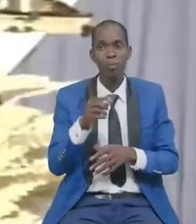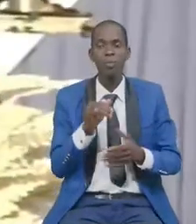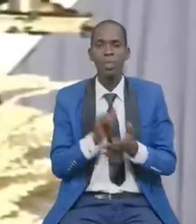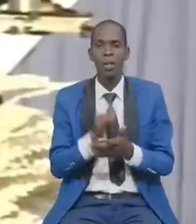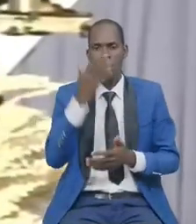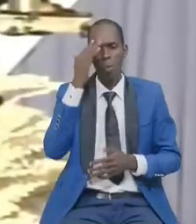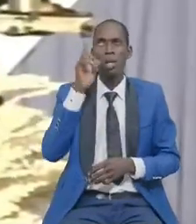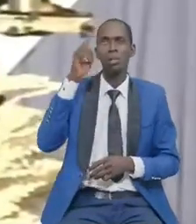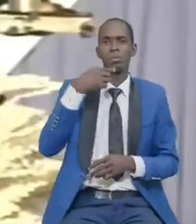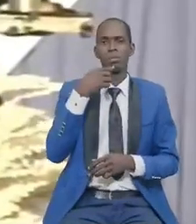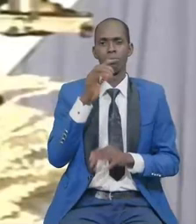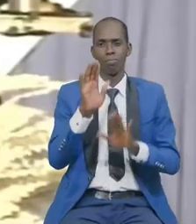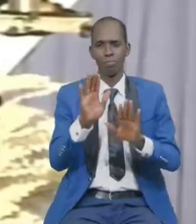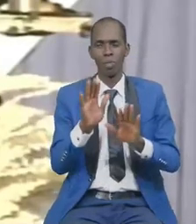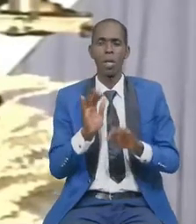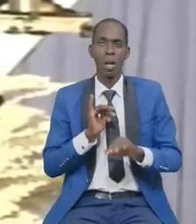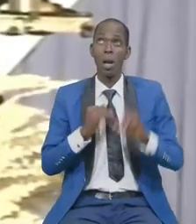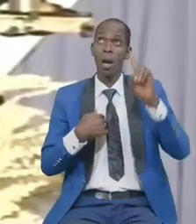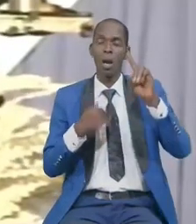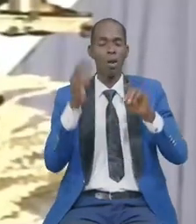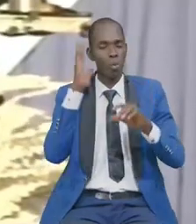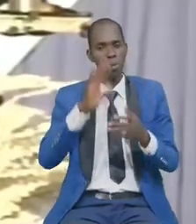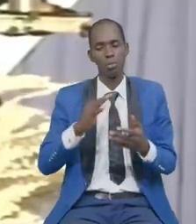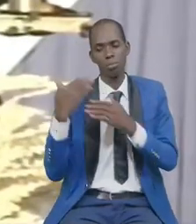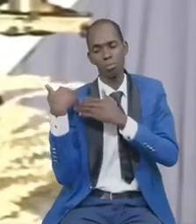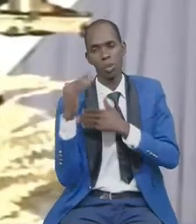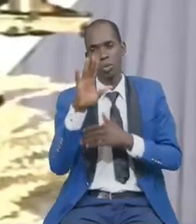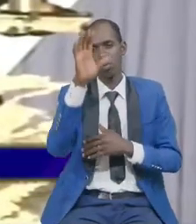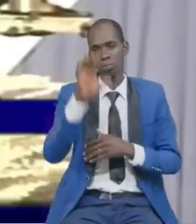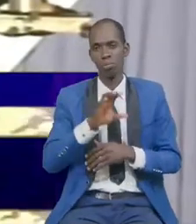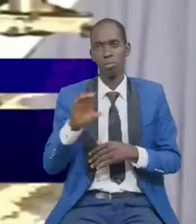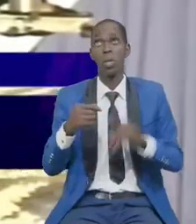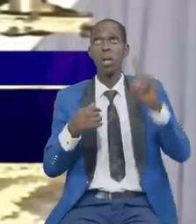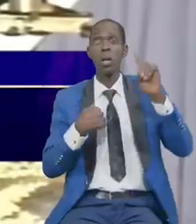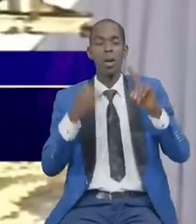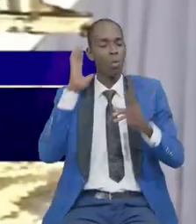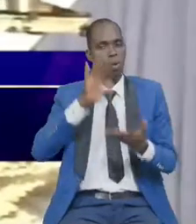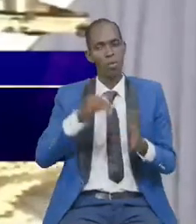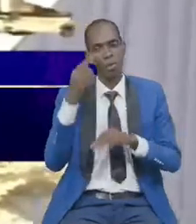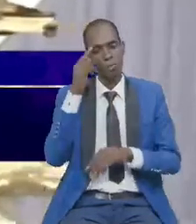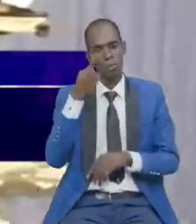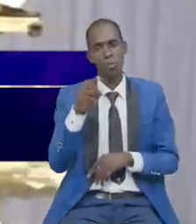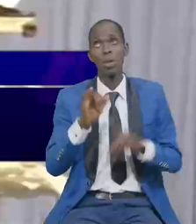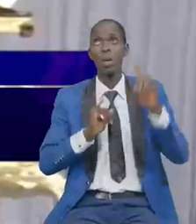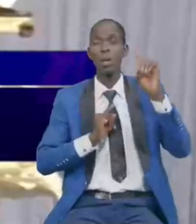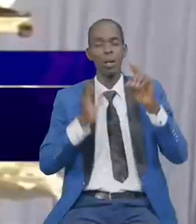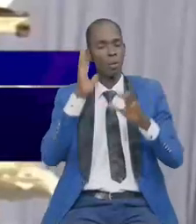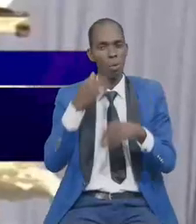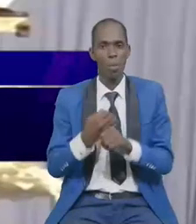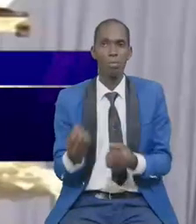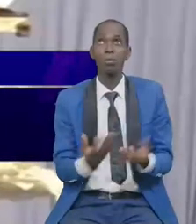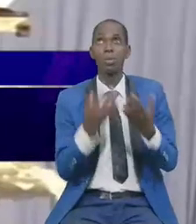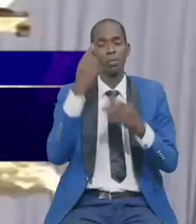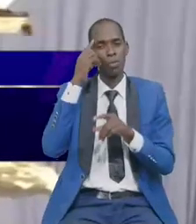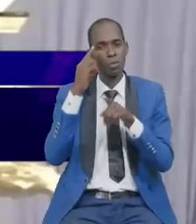Je vais mourir pour toi. Je ferai l'expiation pour toi. Je vais régler tes problèmes pour